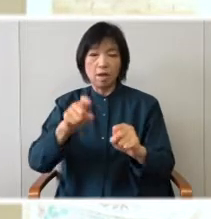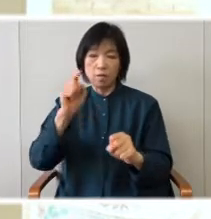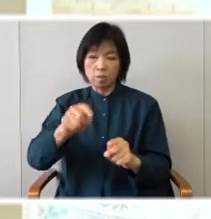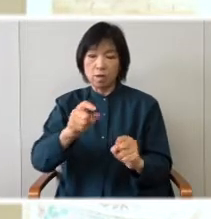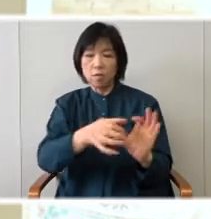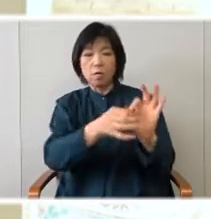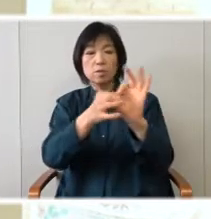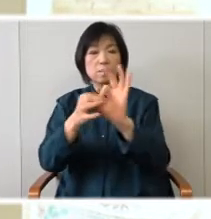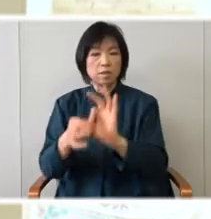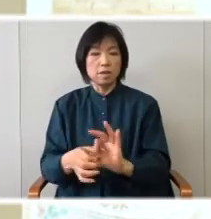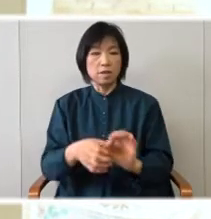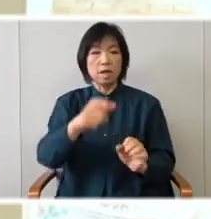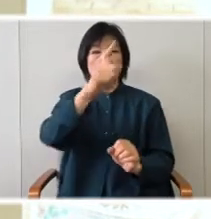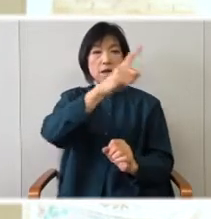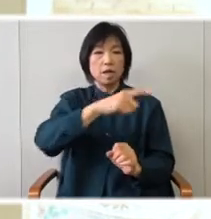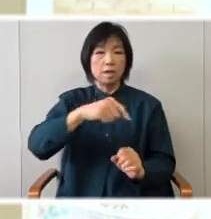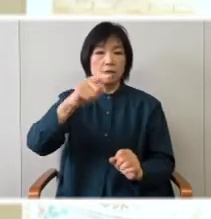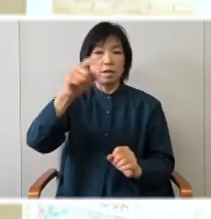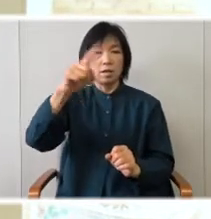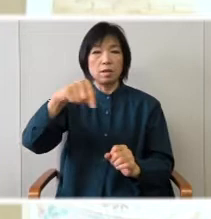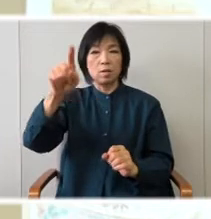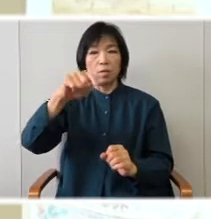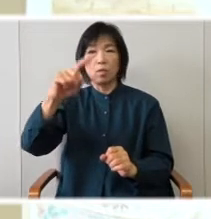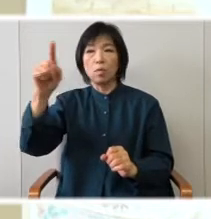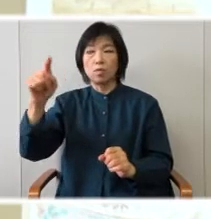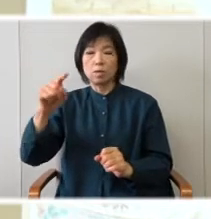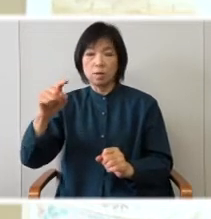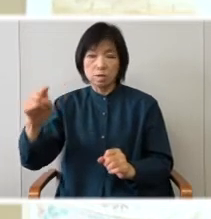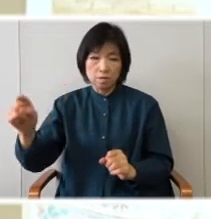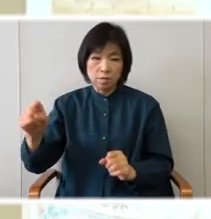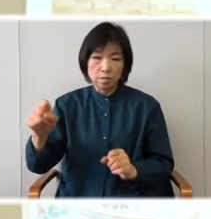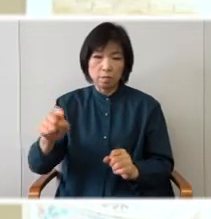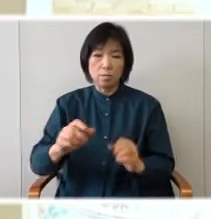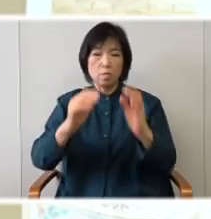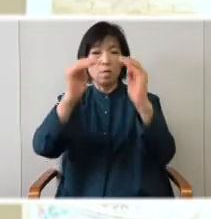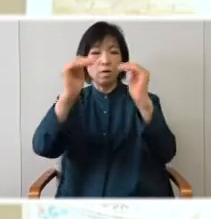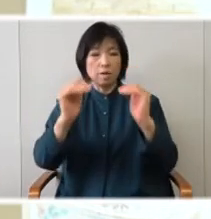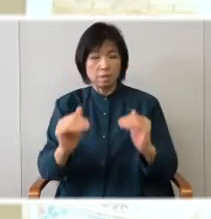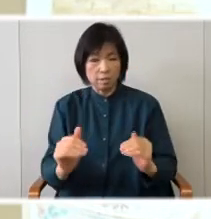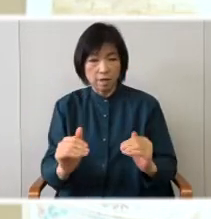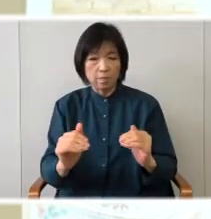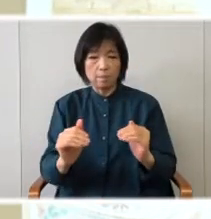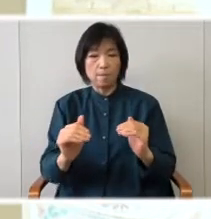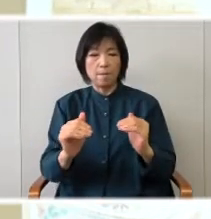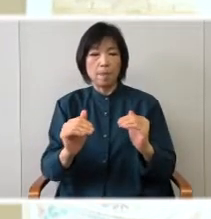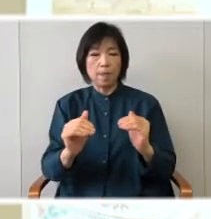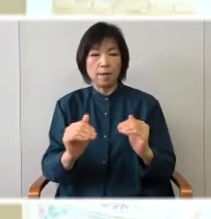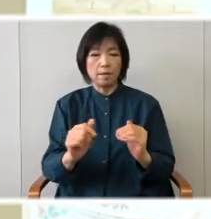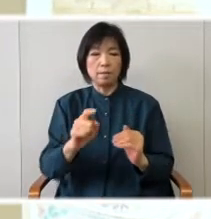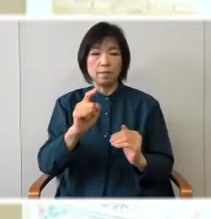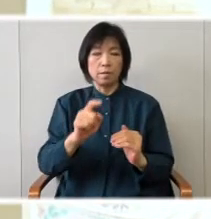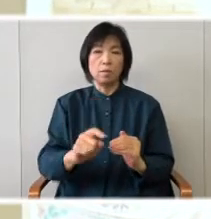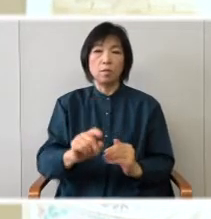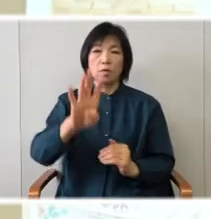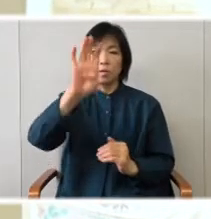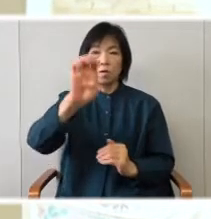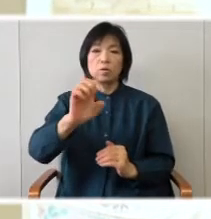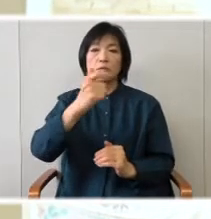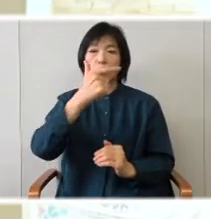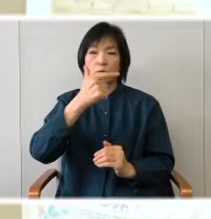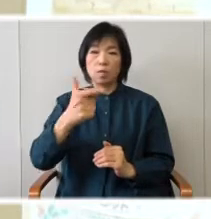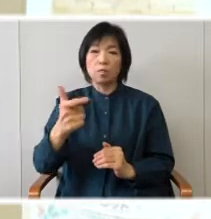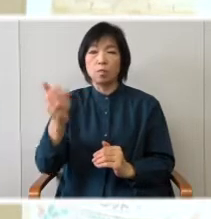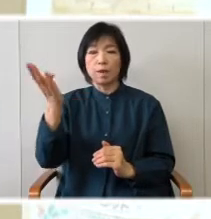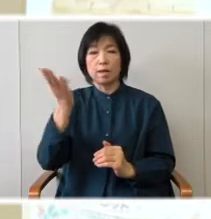て CO2 削減、まあまあ、温室効果ガスの排出量、これを 46% 以